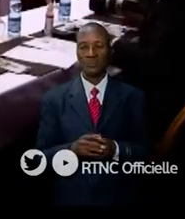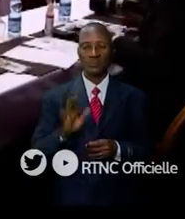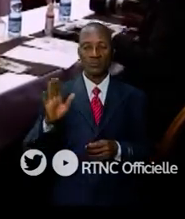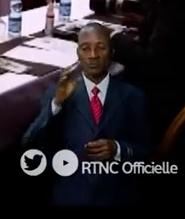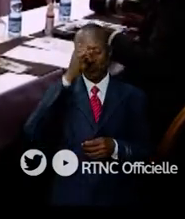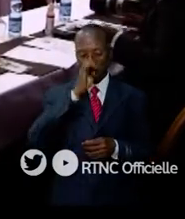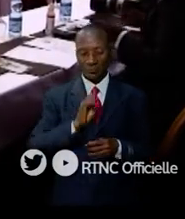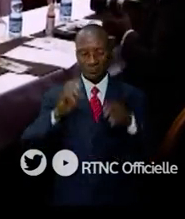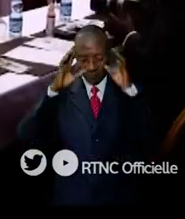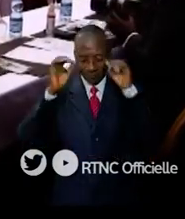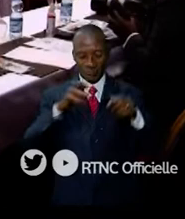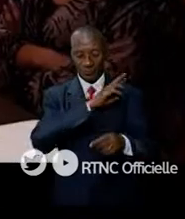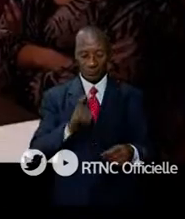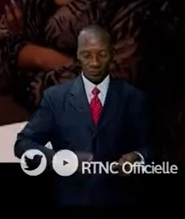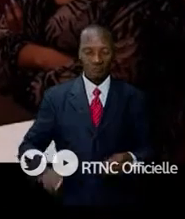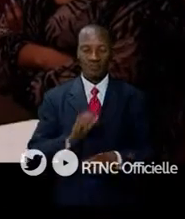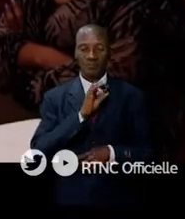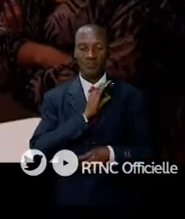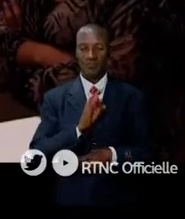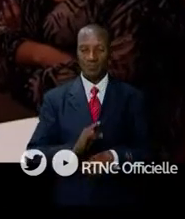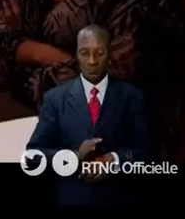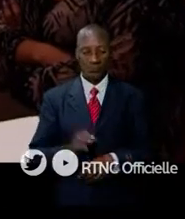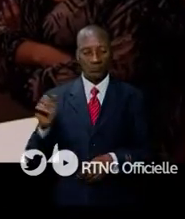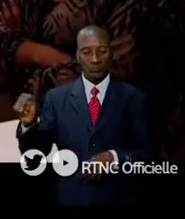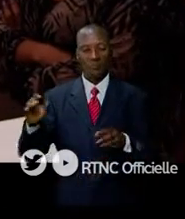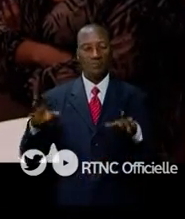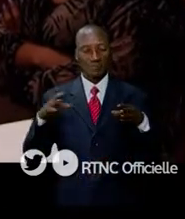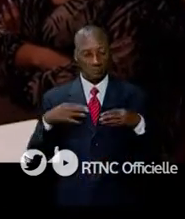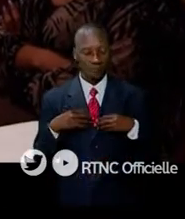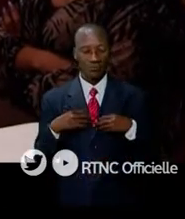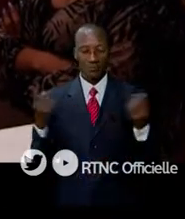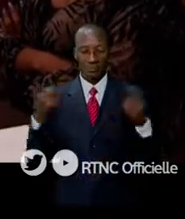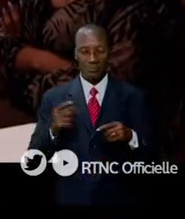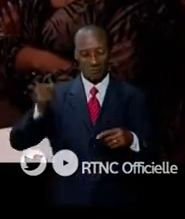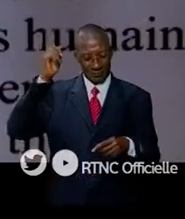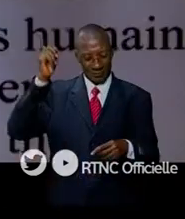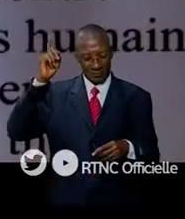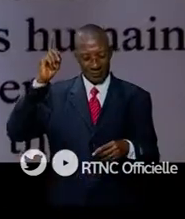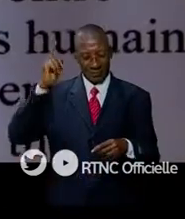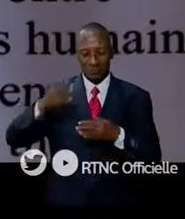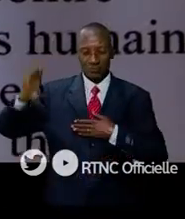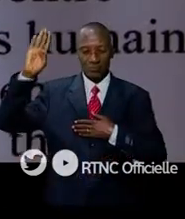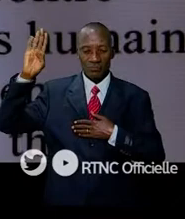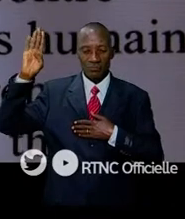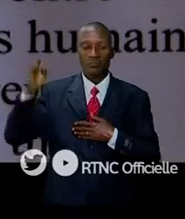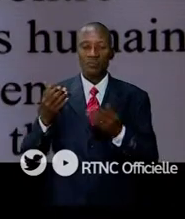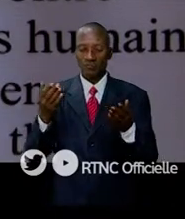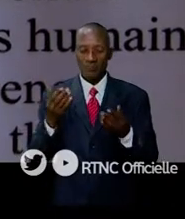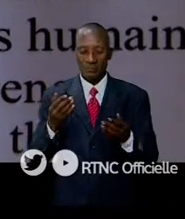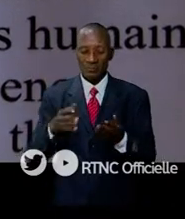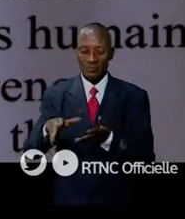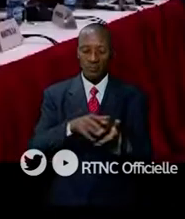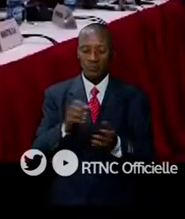République Félix-Antoine Tshisekedi Tshilombo, s'est engagé lors de son investiture à combattre des antivaleurs dont